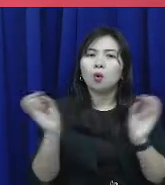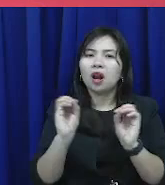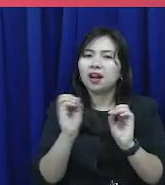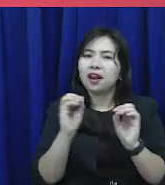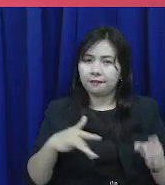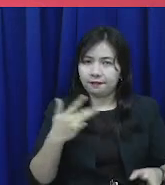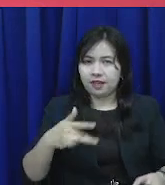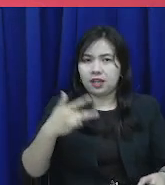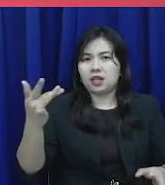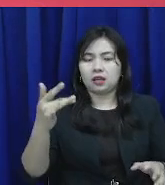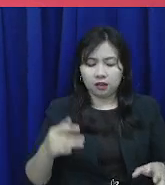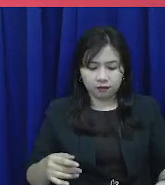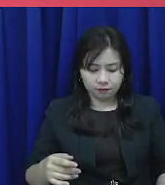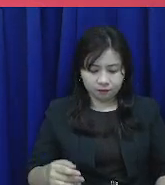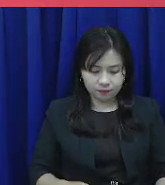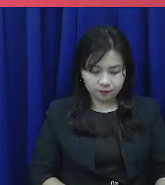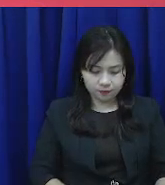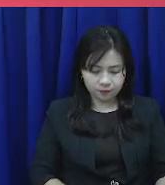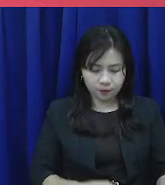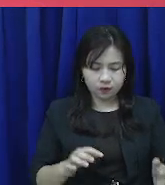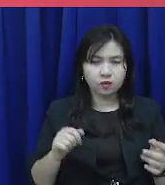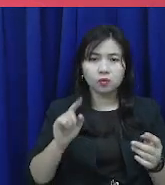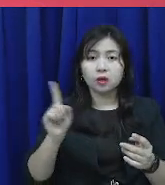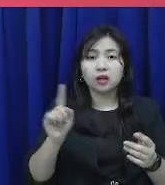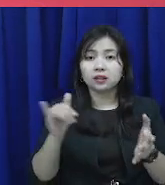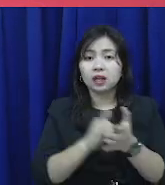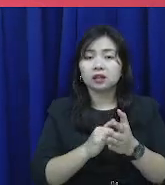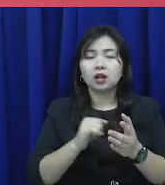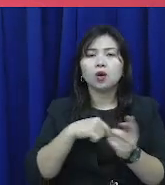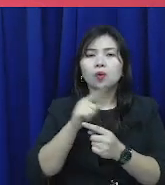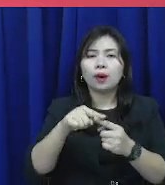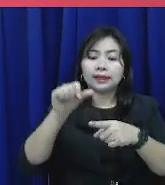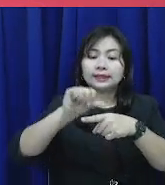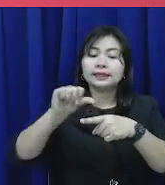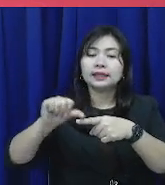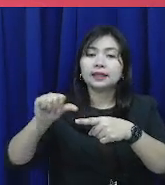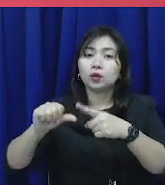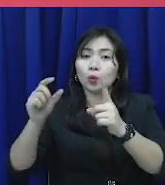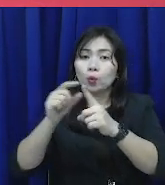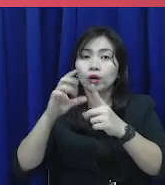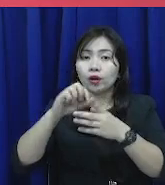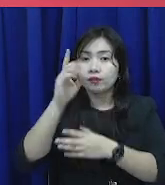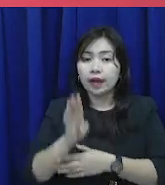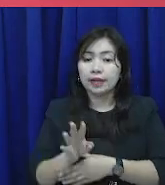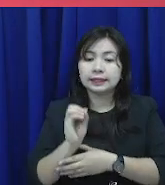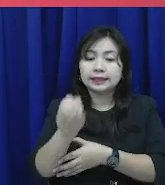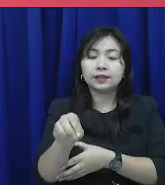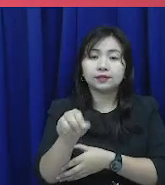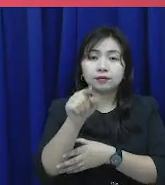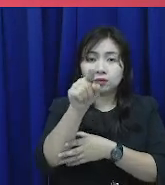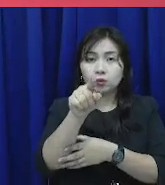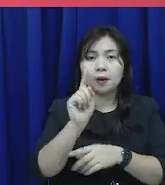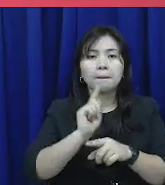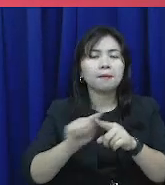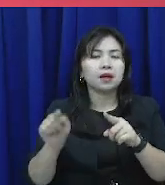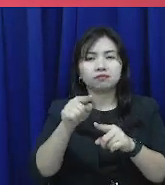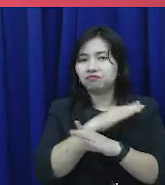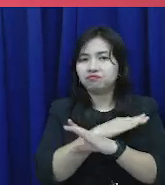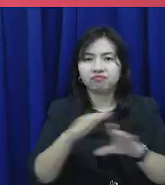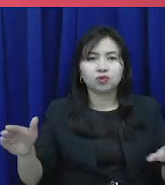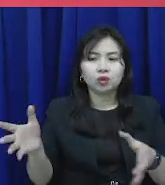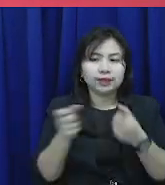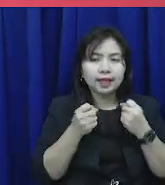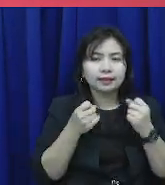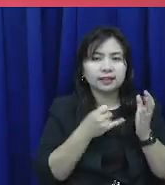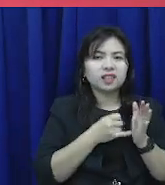yung tinapon na sayo yung seed pero parang wala ka lang paki in fact it's already happening whether we